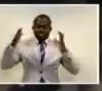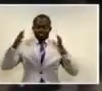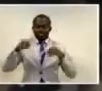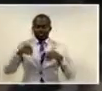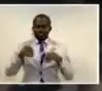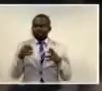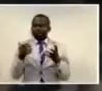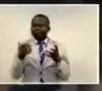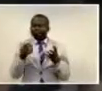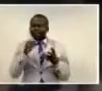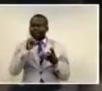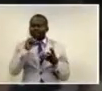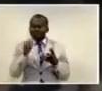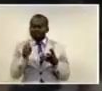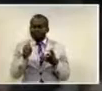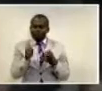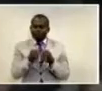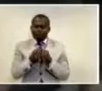ntabwo